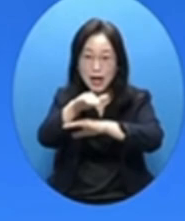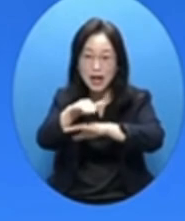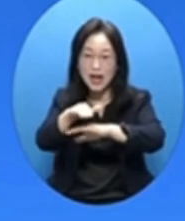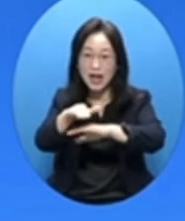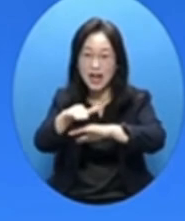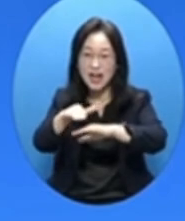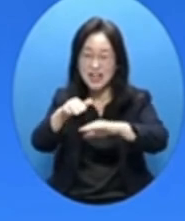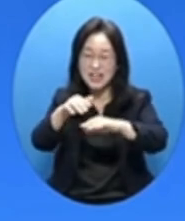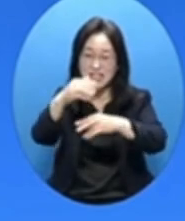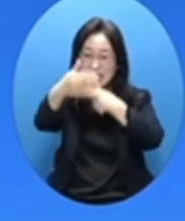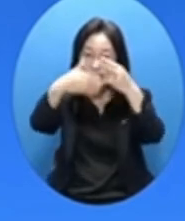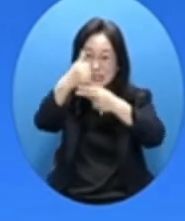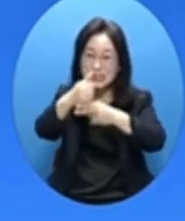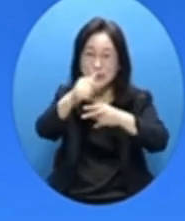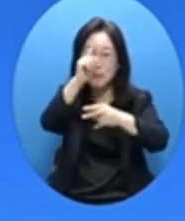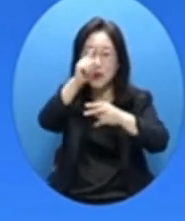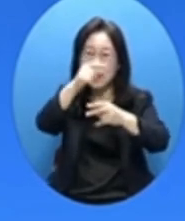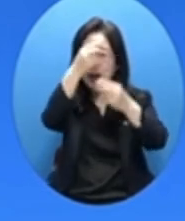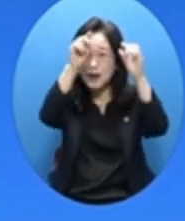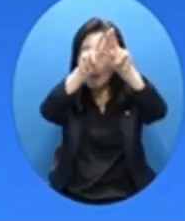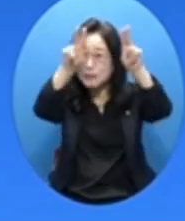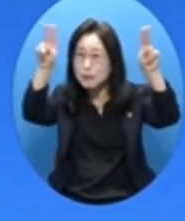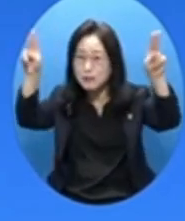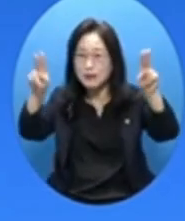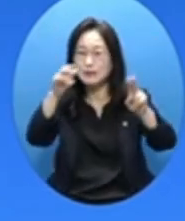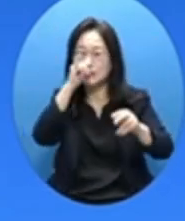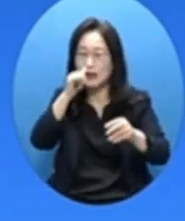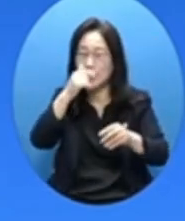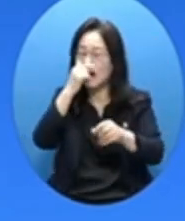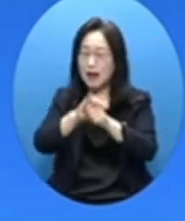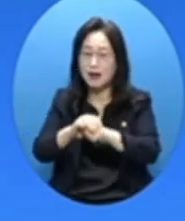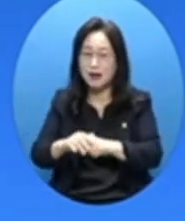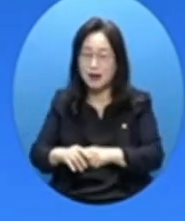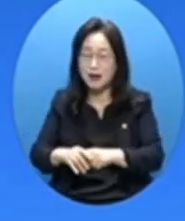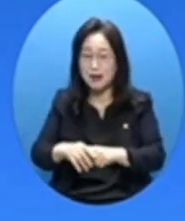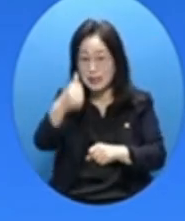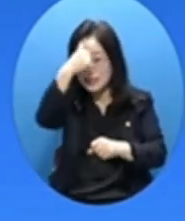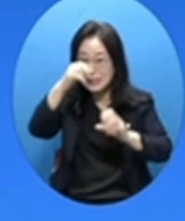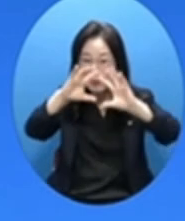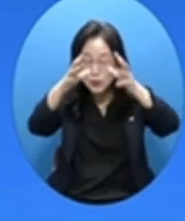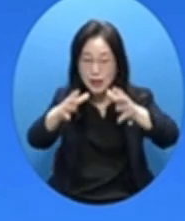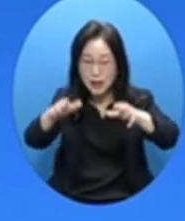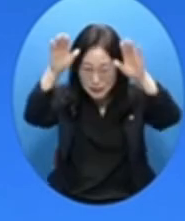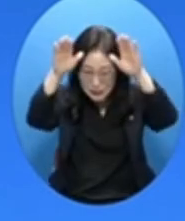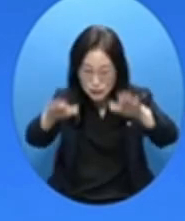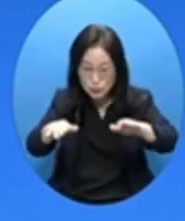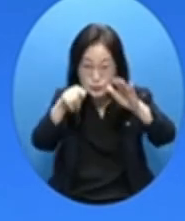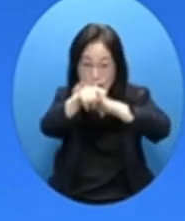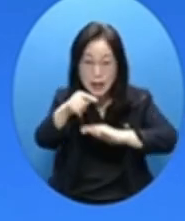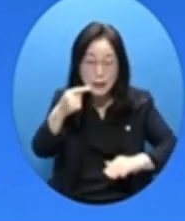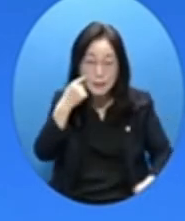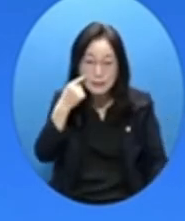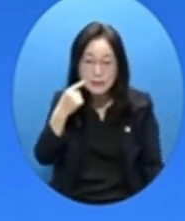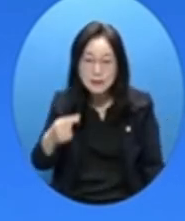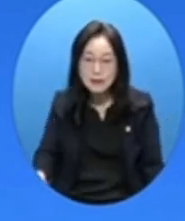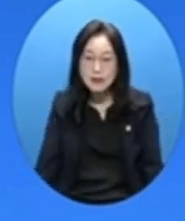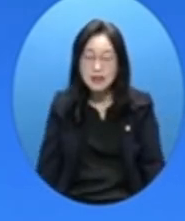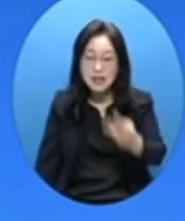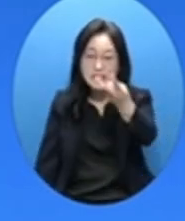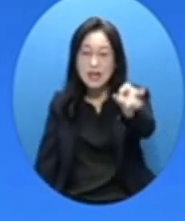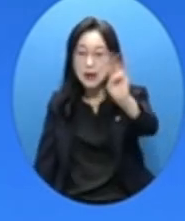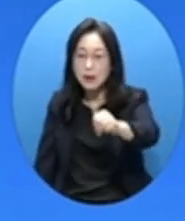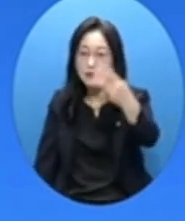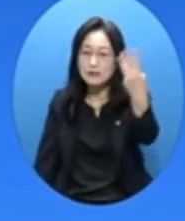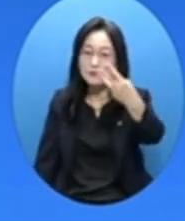신이 네다섯 개씩 달려 있습니다 제가 다큐멘터리를 보니까 인도의 힌두교를 섬기는 인도에는 무려 3억